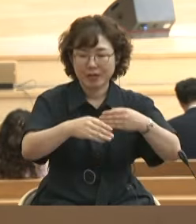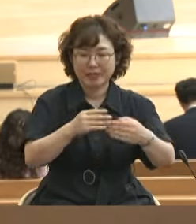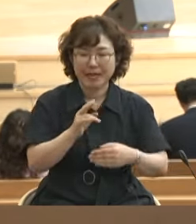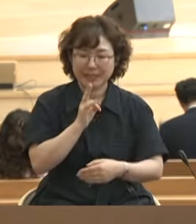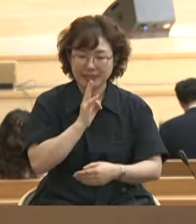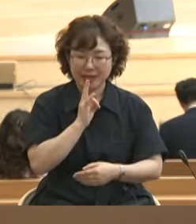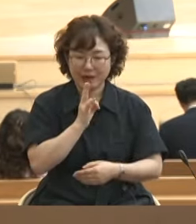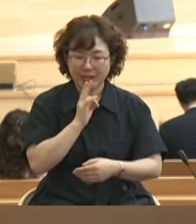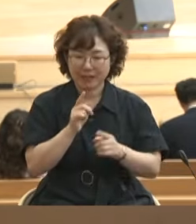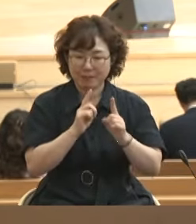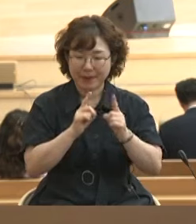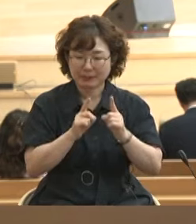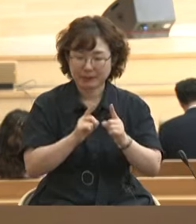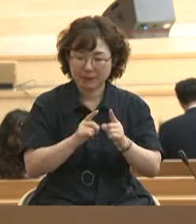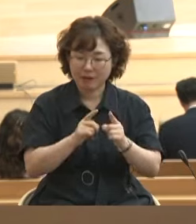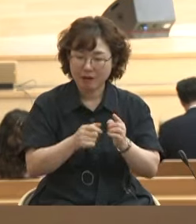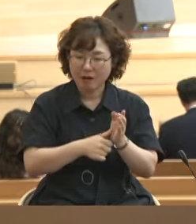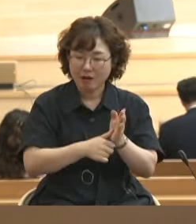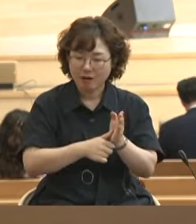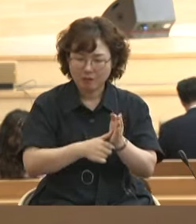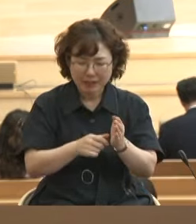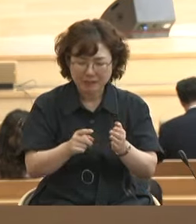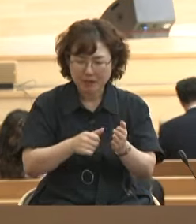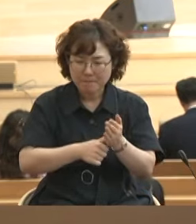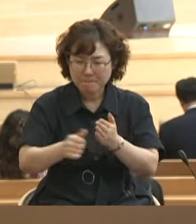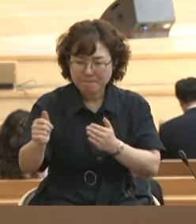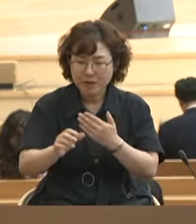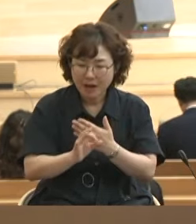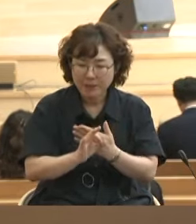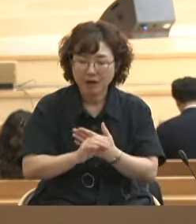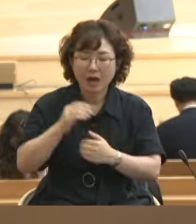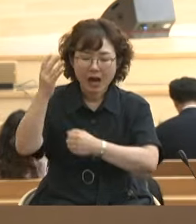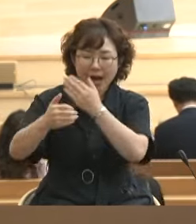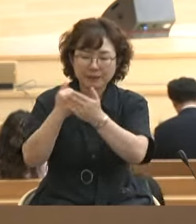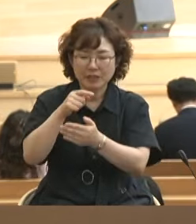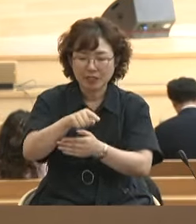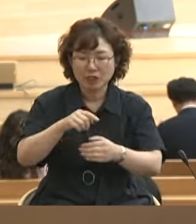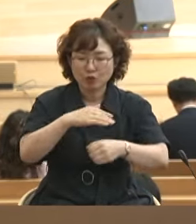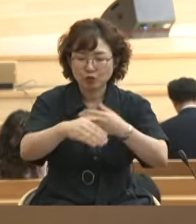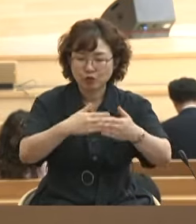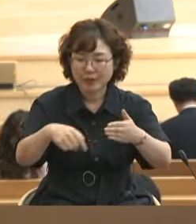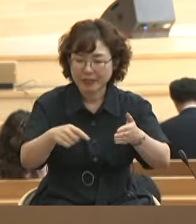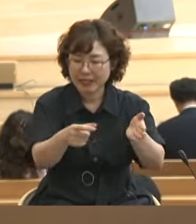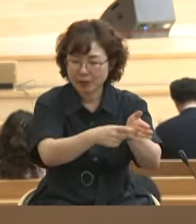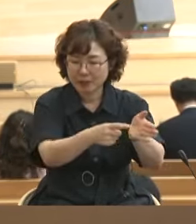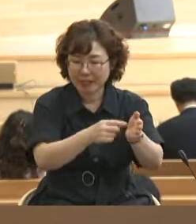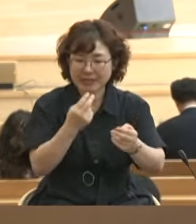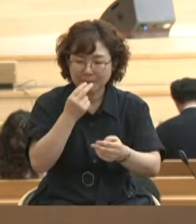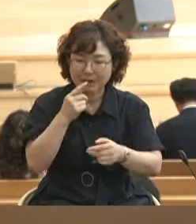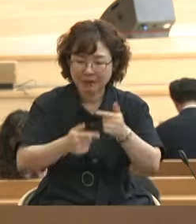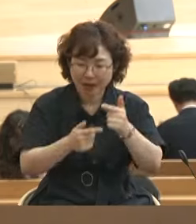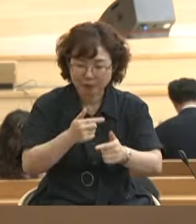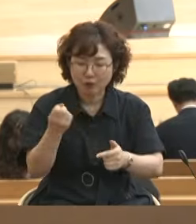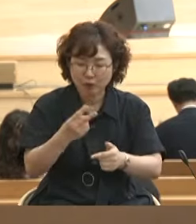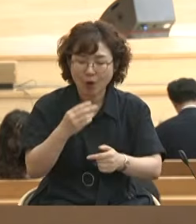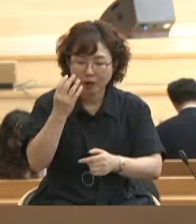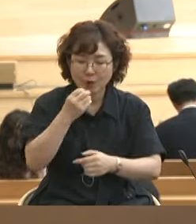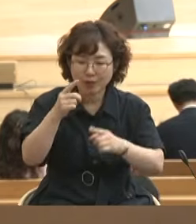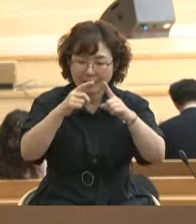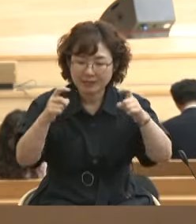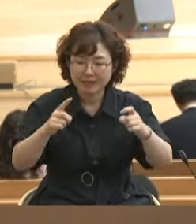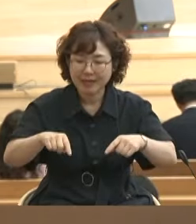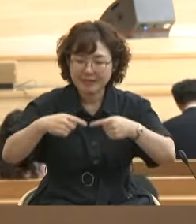두루마리의 예언의 말씀에서 제하여 버리면 하나님이 이 두루마리에 기록된 생명나무와 미 거룩한